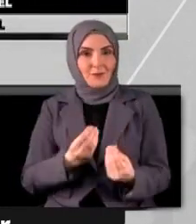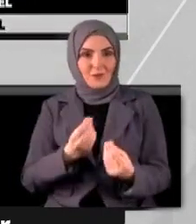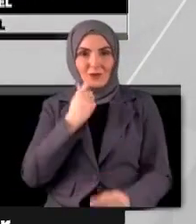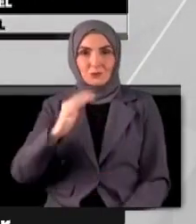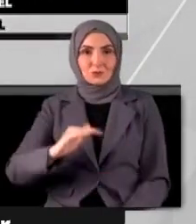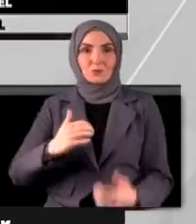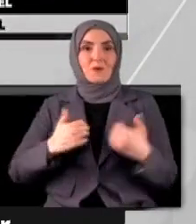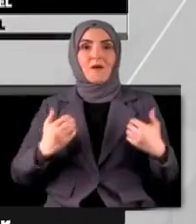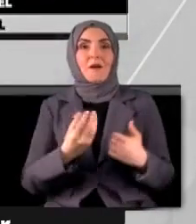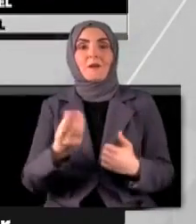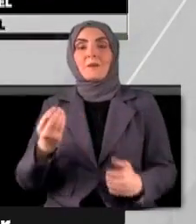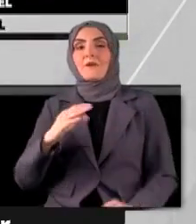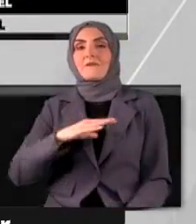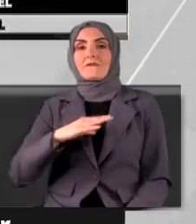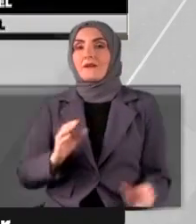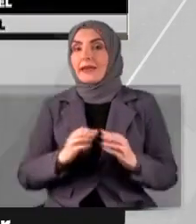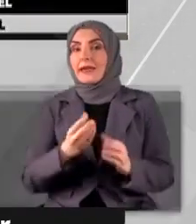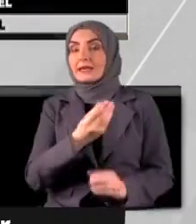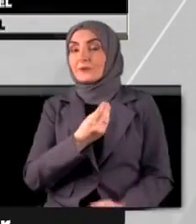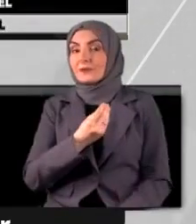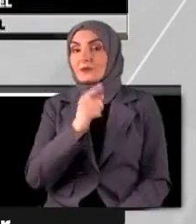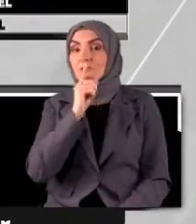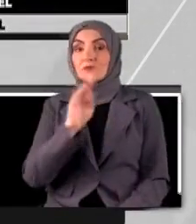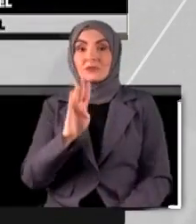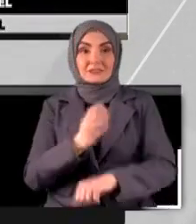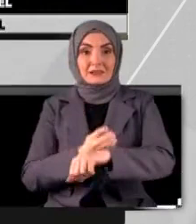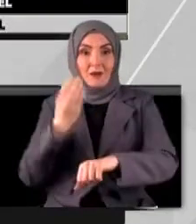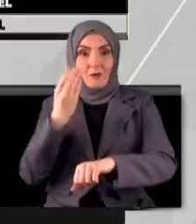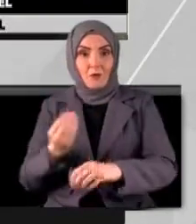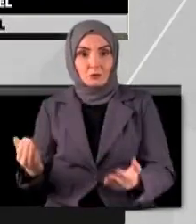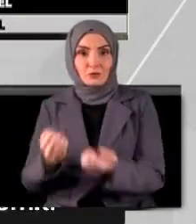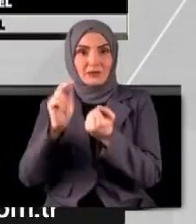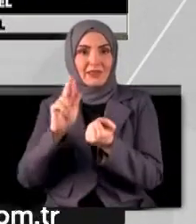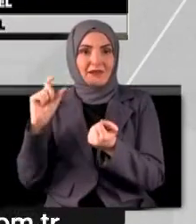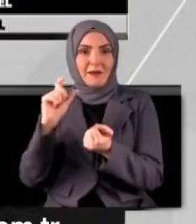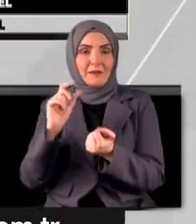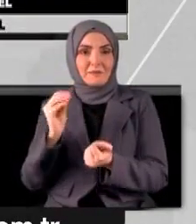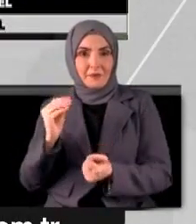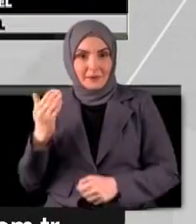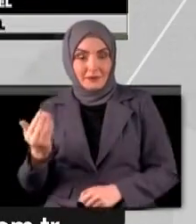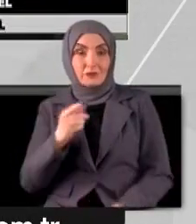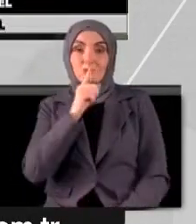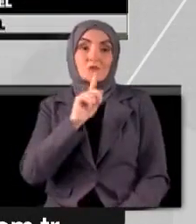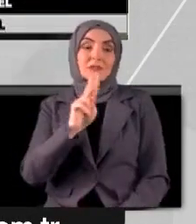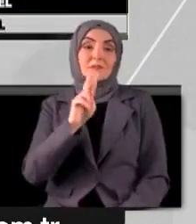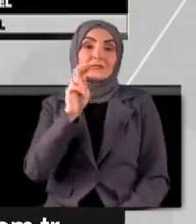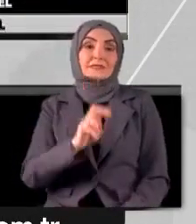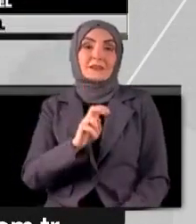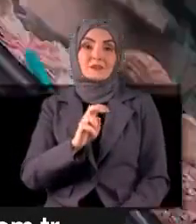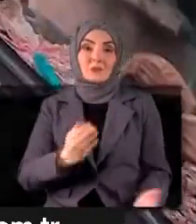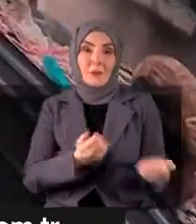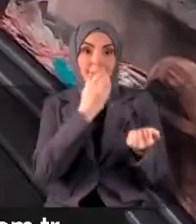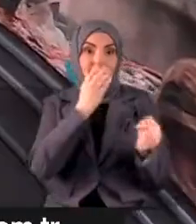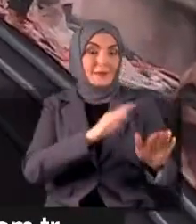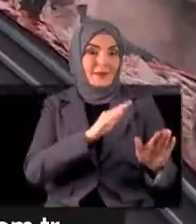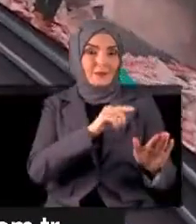Ekiplerin 140. saatte kurtardığı 7 aylık Hamza, 128 saat kurtarılmayı bekleyen 2 aylık